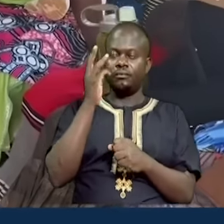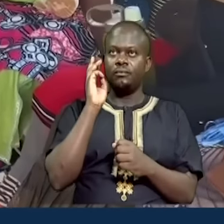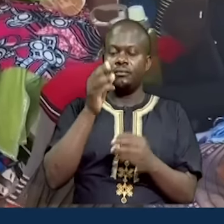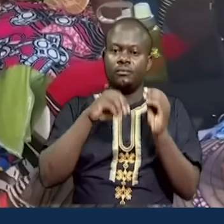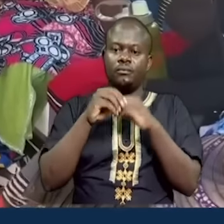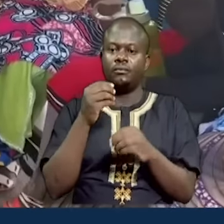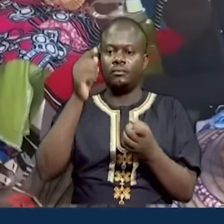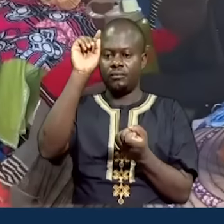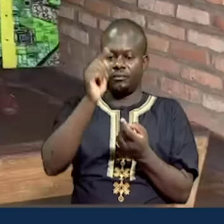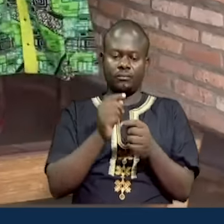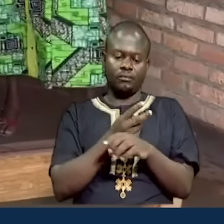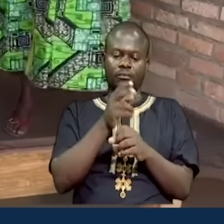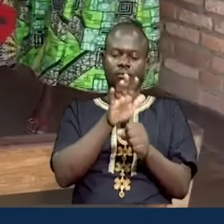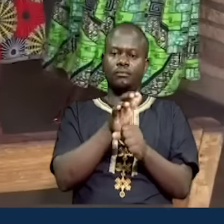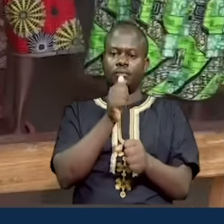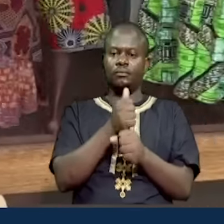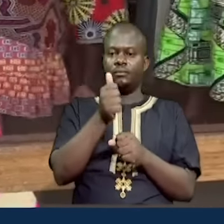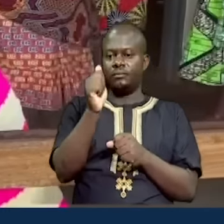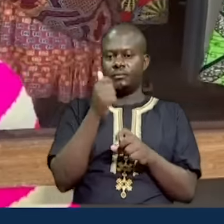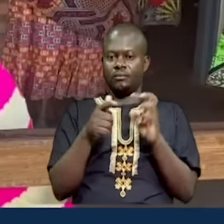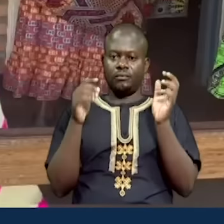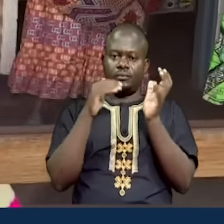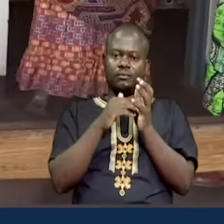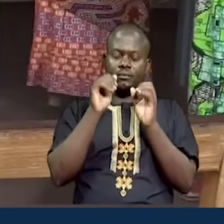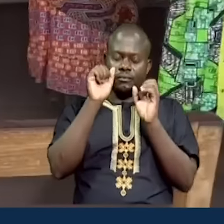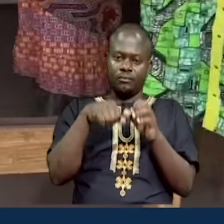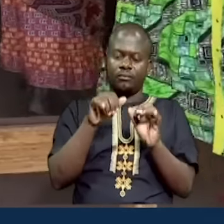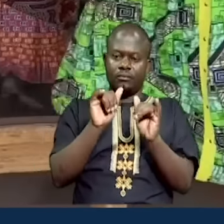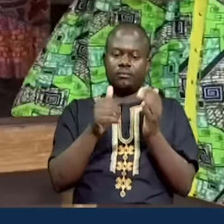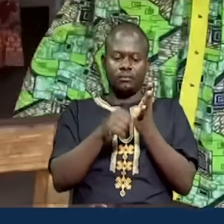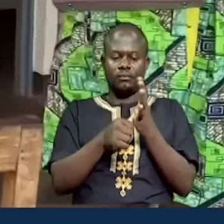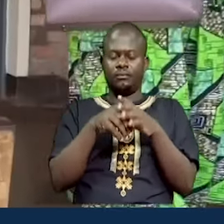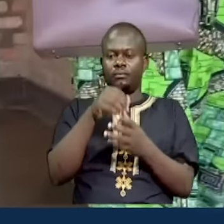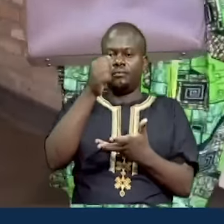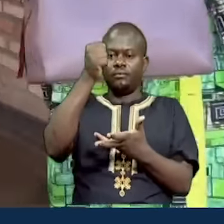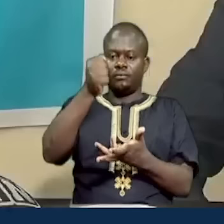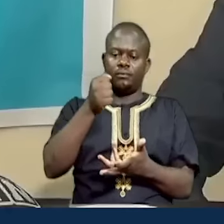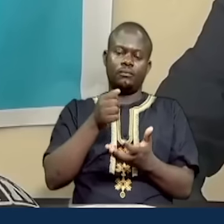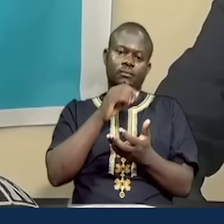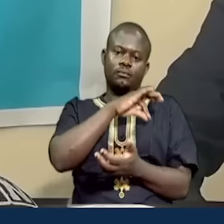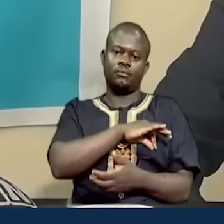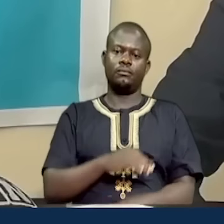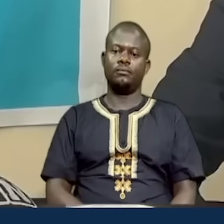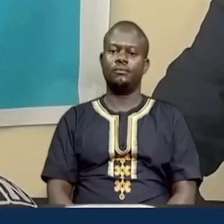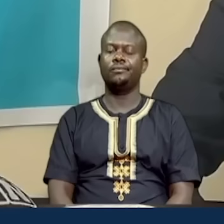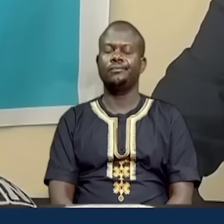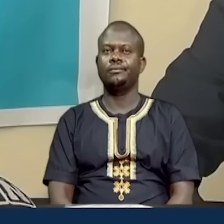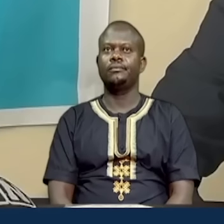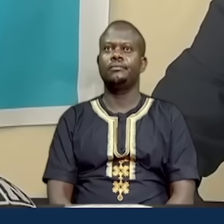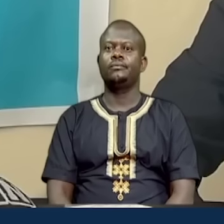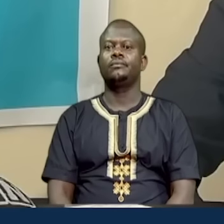no kugabanyirizwa amasaha menshi bakora. Cyakora ngo hashobora kuzasigara ikibazo cy'ingengo y'imari yo kubahemba. Ufite ikibazo